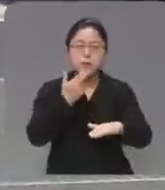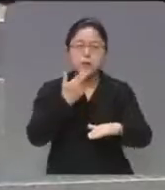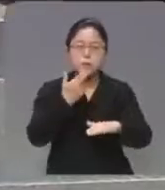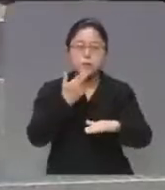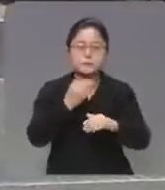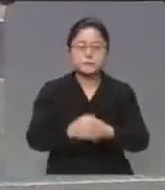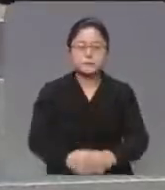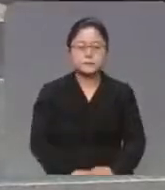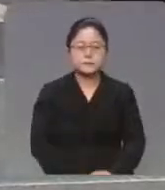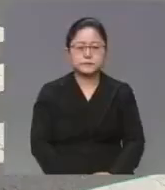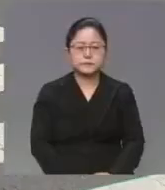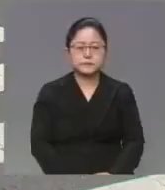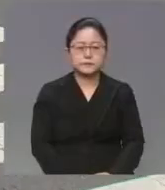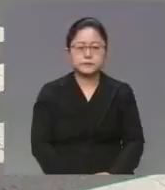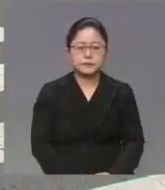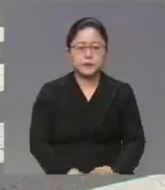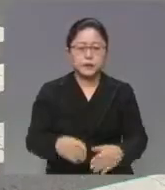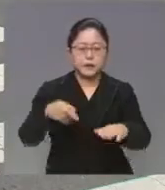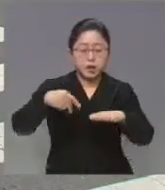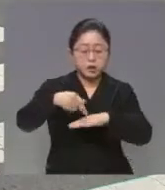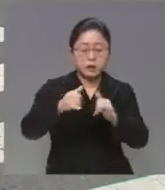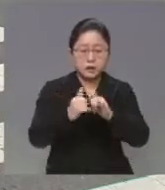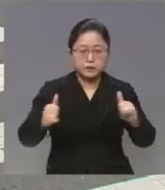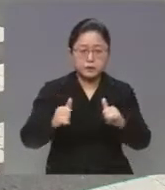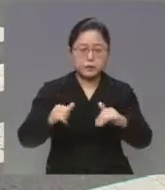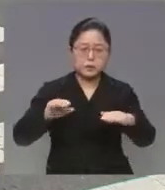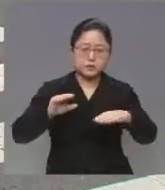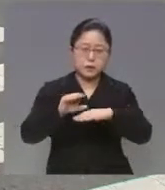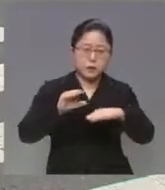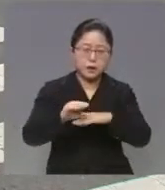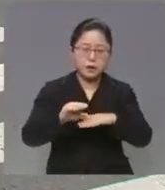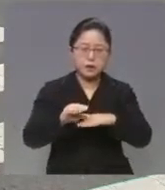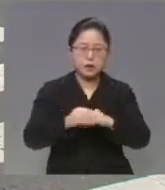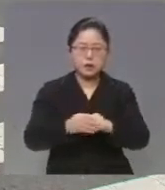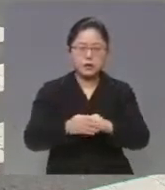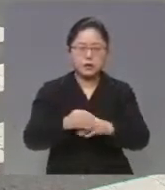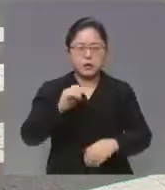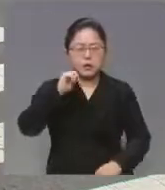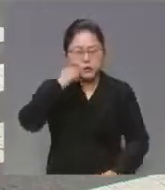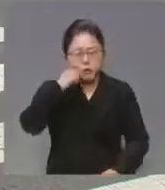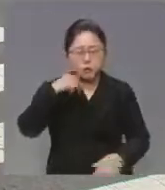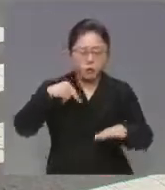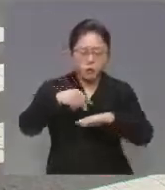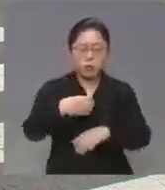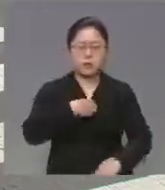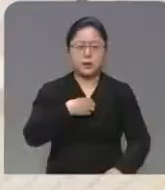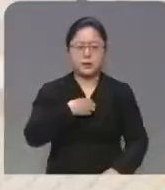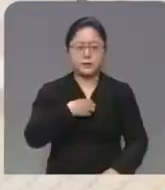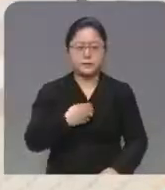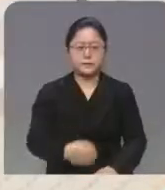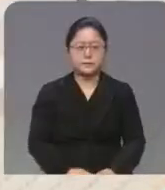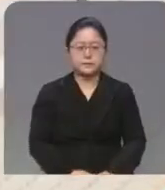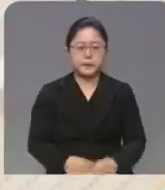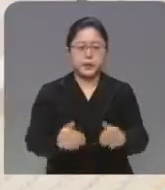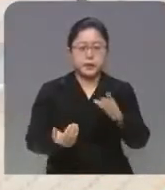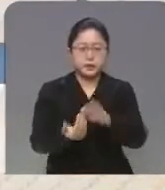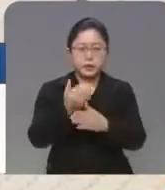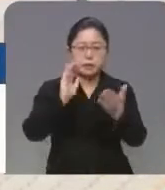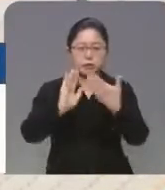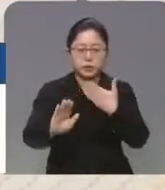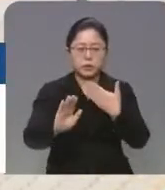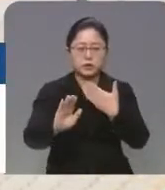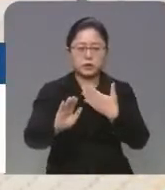찾아보기 어렵습니다. 보행자들은 내달리는 차량 사이로 힘겹게 횡단보도를 건넙니다. 그 사고